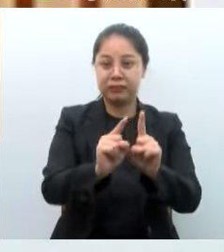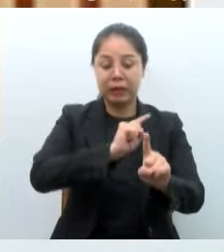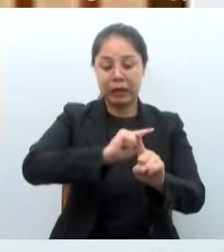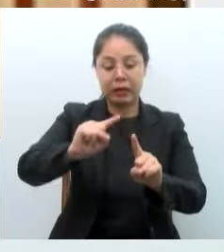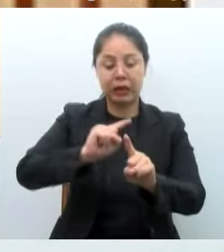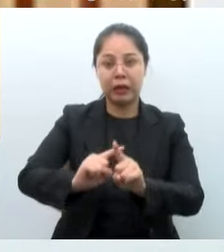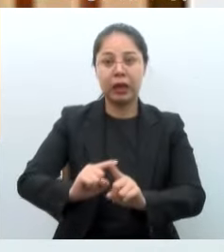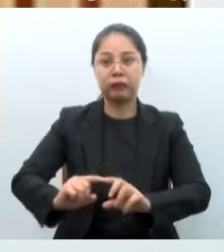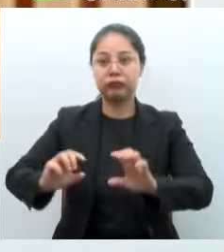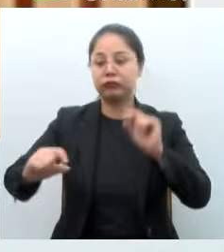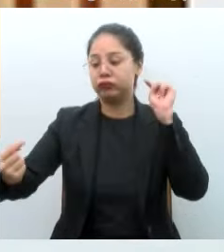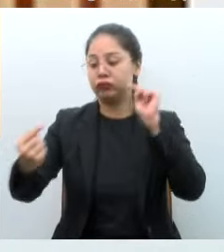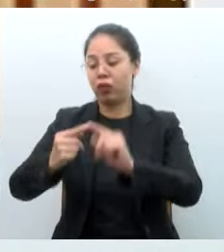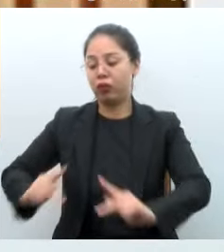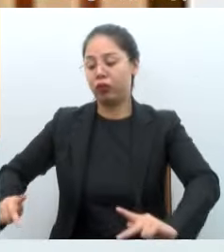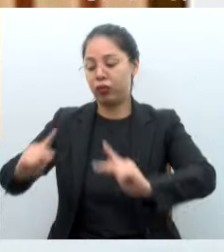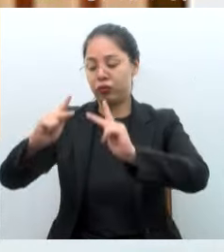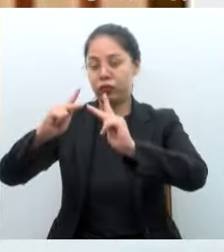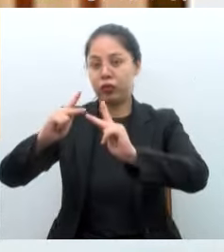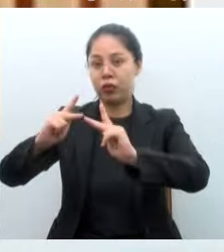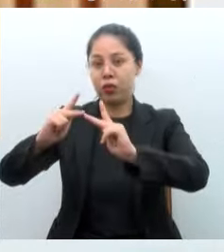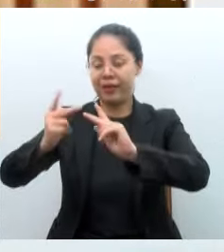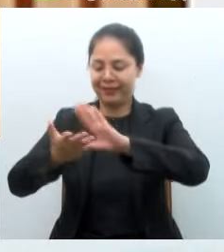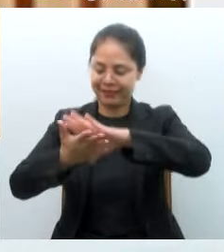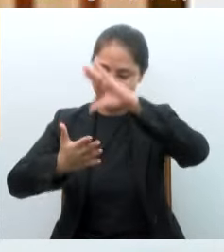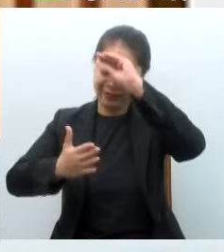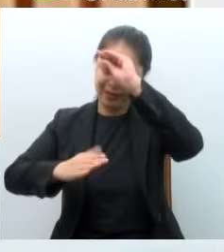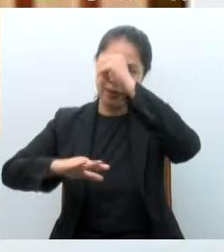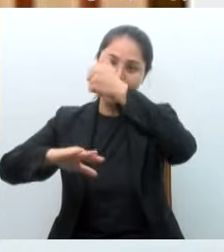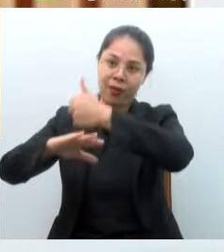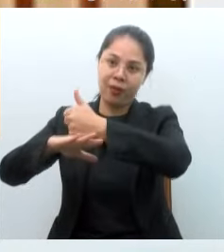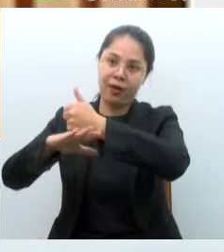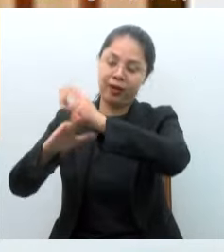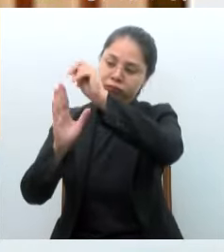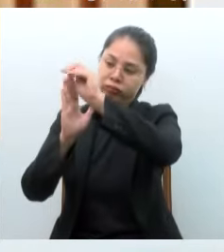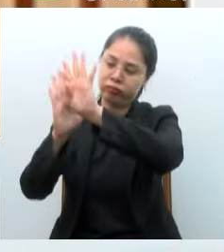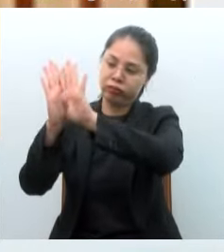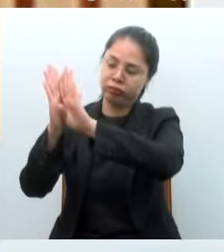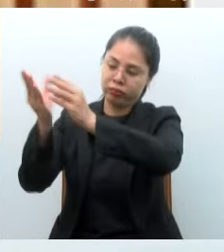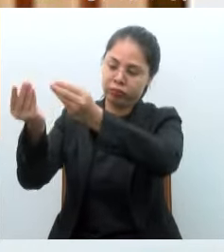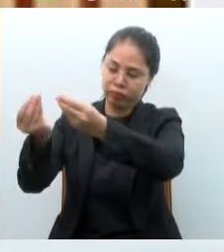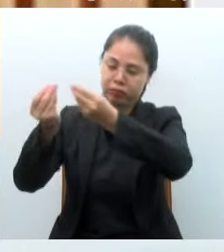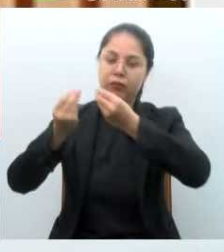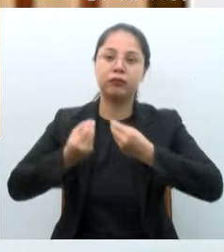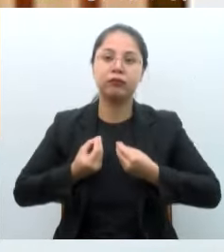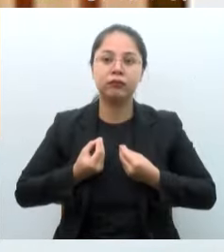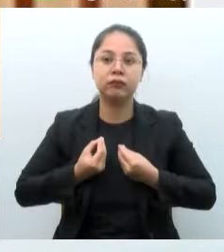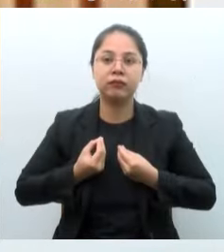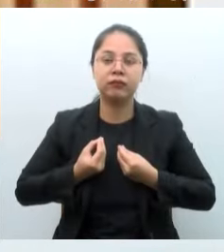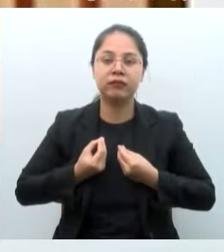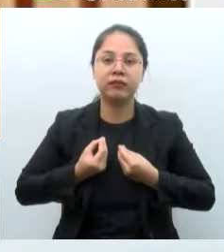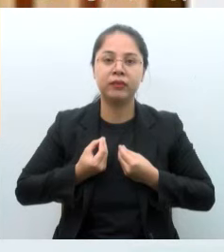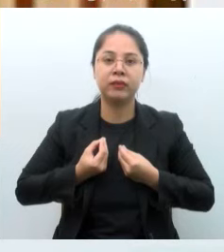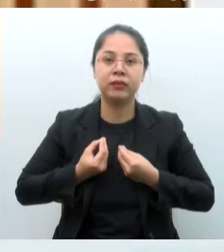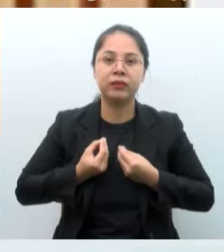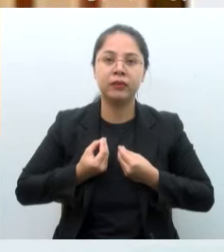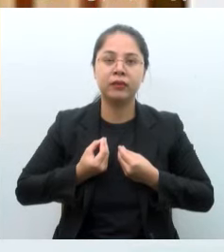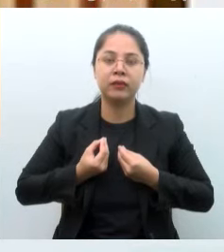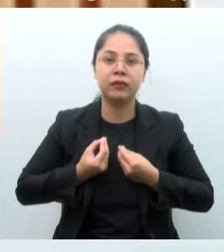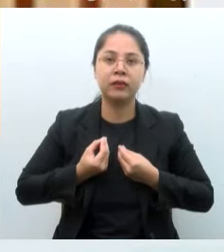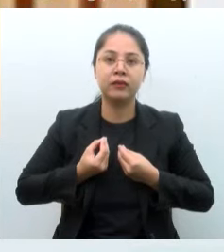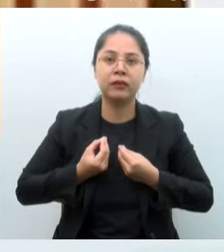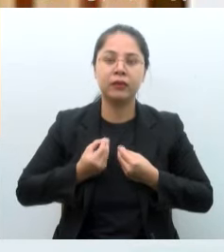ายของท่านรัฐมนตรีว่าการกระทรวงศึกษาธิการนะครับพลตำรวจเอกเพิ่มพูนชิดชอบซึ่งได้ให้นโยบายไว้เนี่ยทางท่